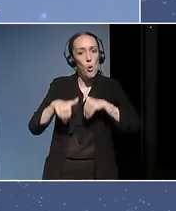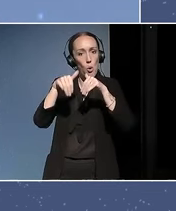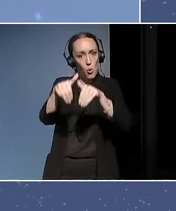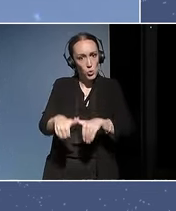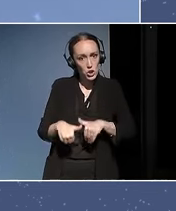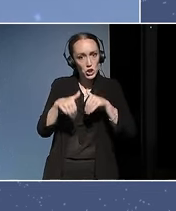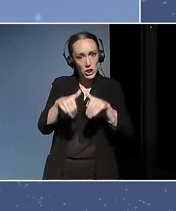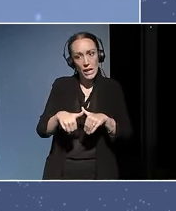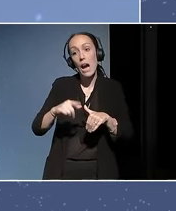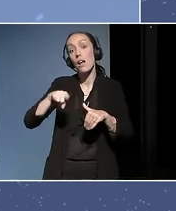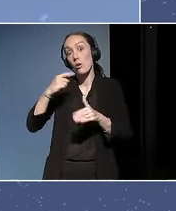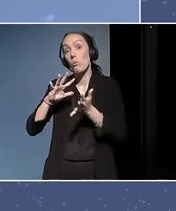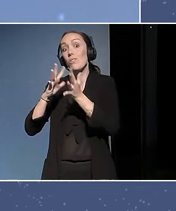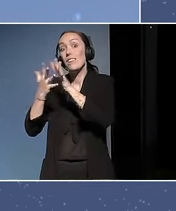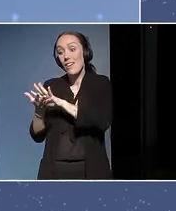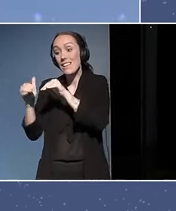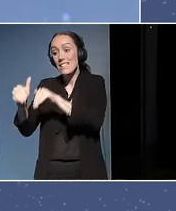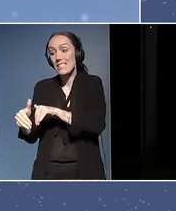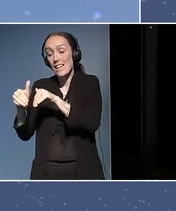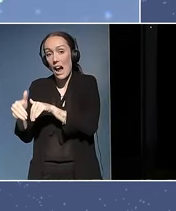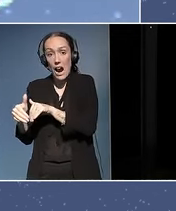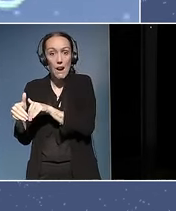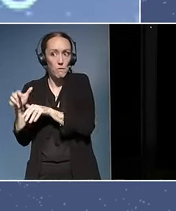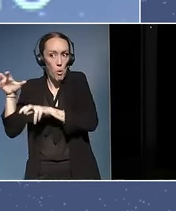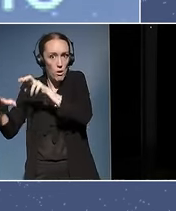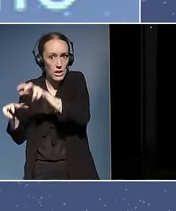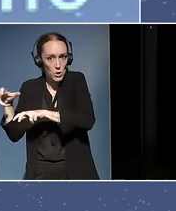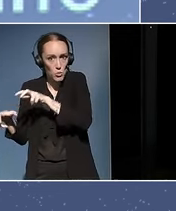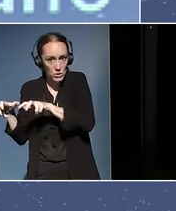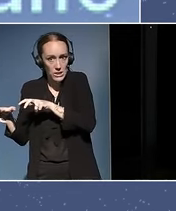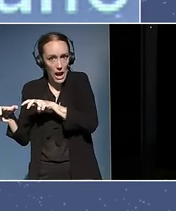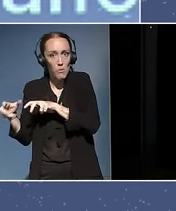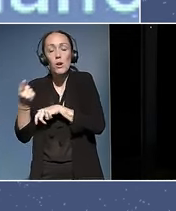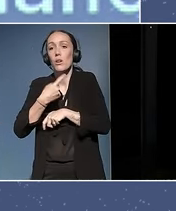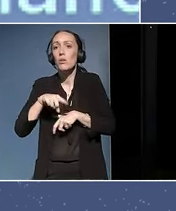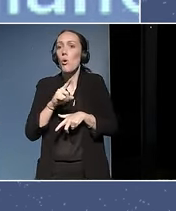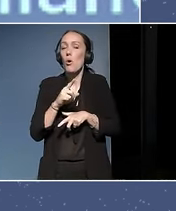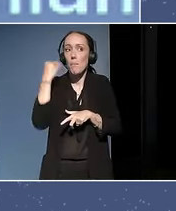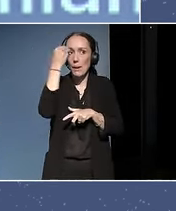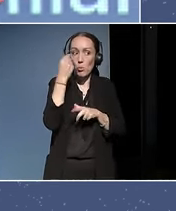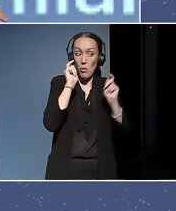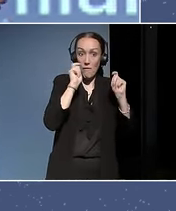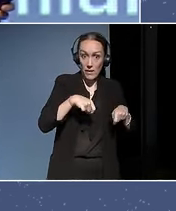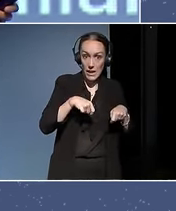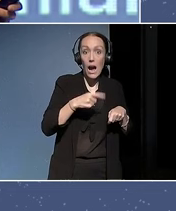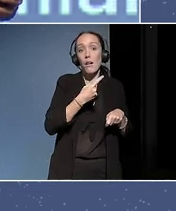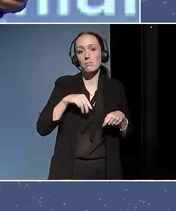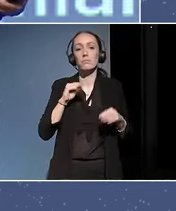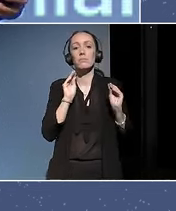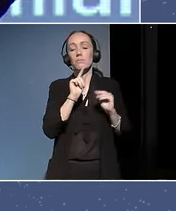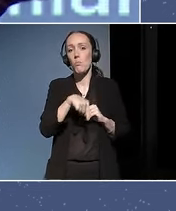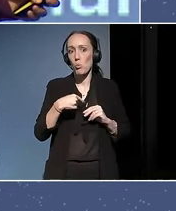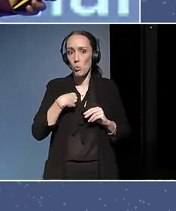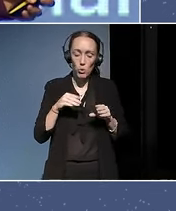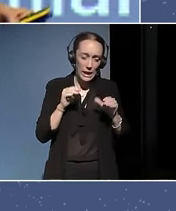uno scavo paleontologico perché cominciamo a cercare le tracce di quello che ha fatto il beduino e lì troviamo frammenti che